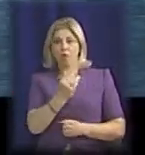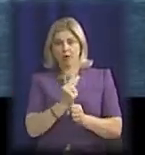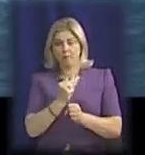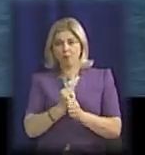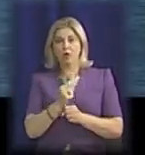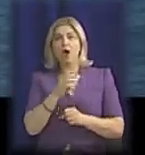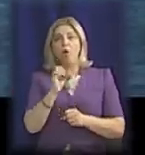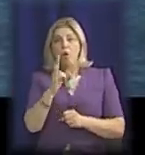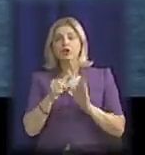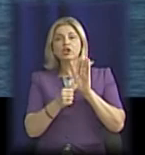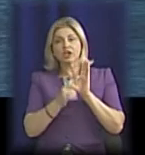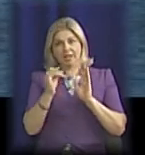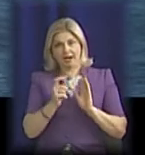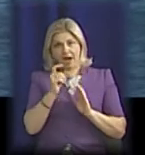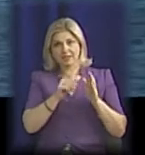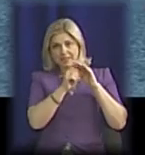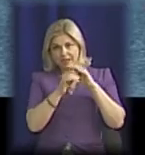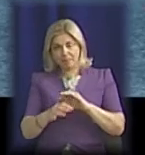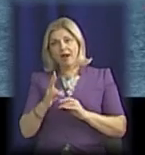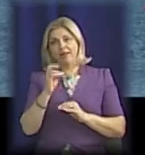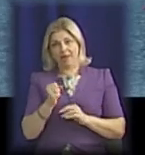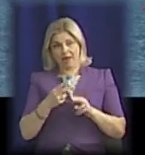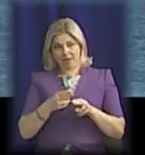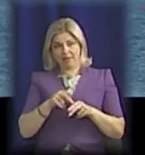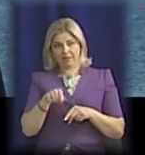вшосте стрибнув і цього разу на воду.